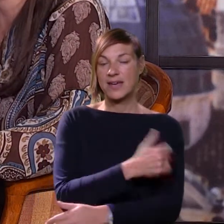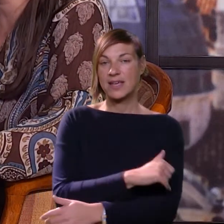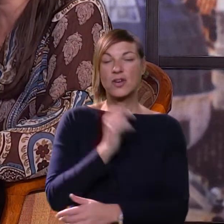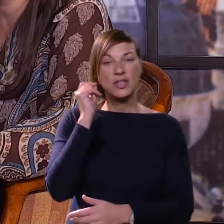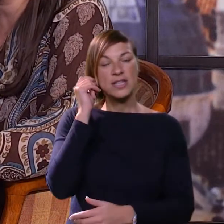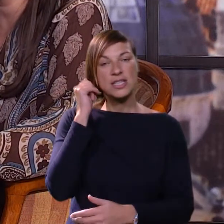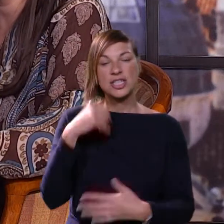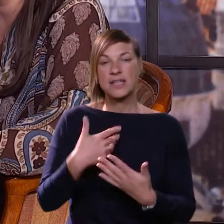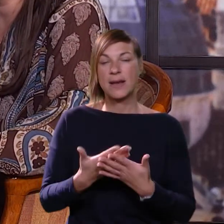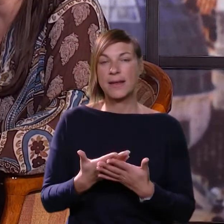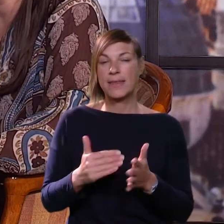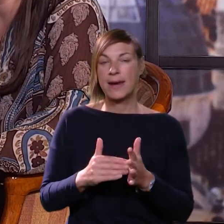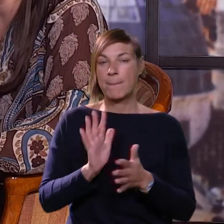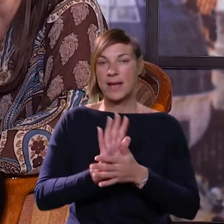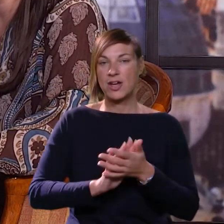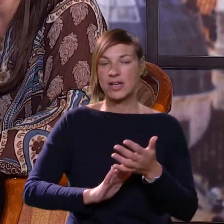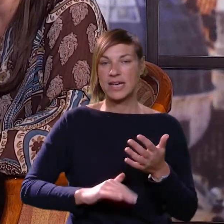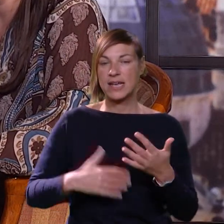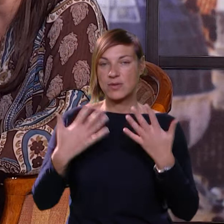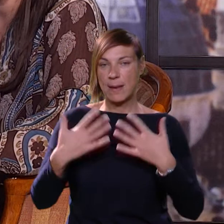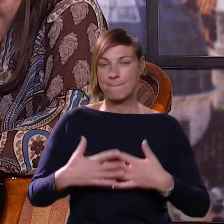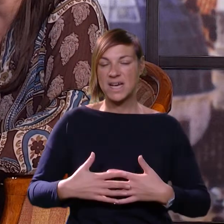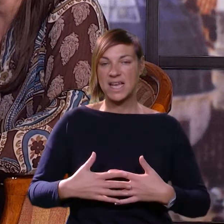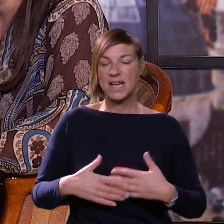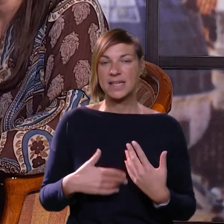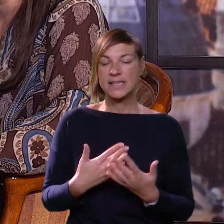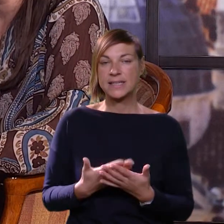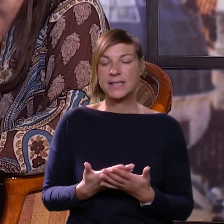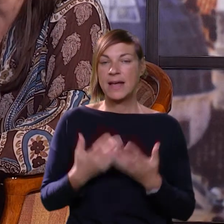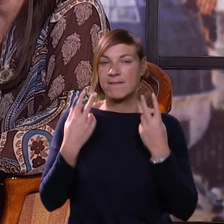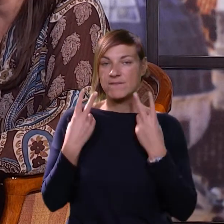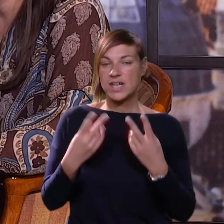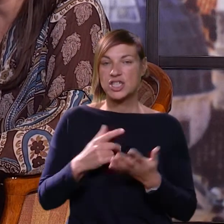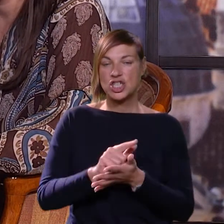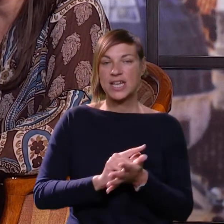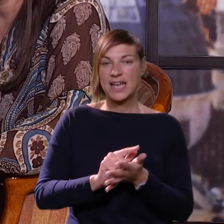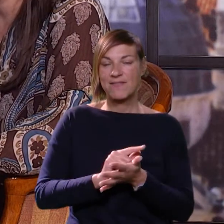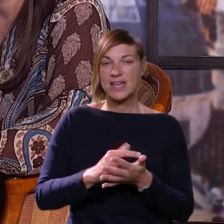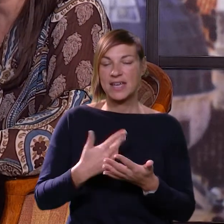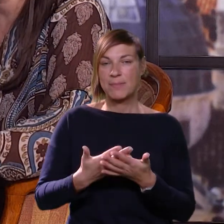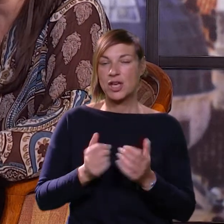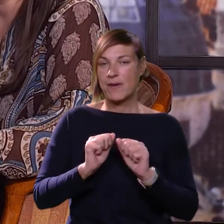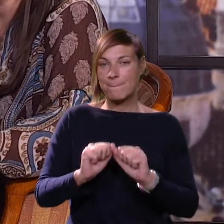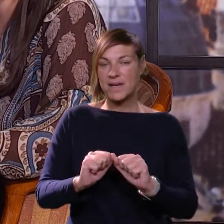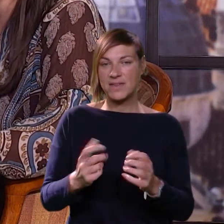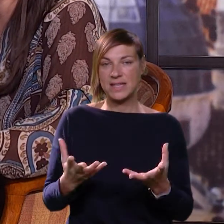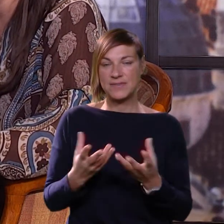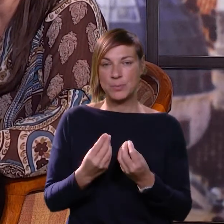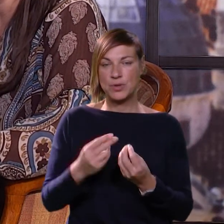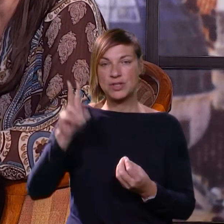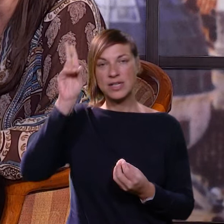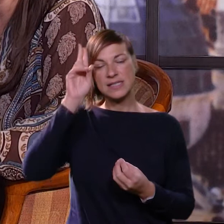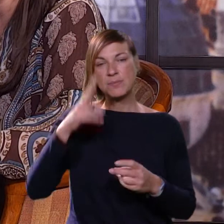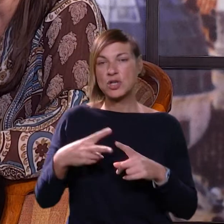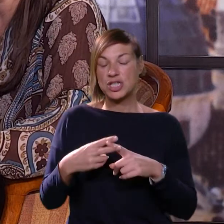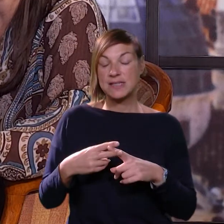svake godine ženu u određenoj dobi bi trebali krenuti i na pregled. Iznimno je bitno jer na vrijeme i upravo ova preventiva puno se